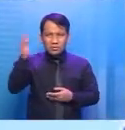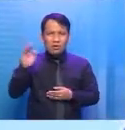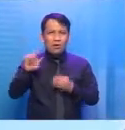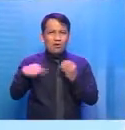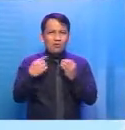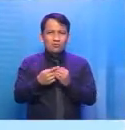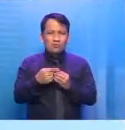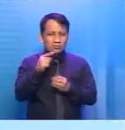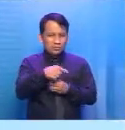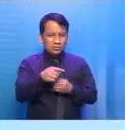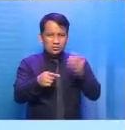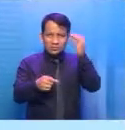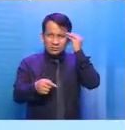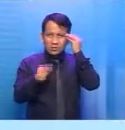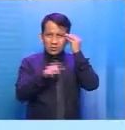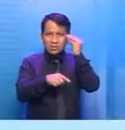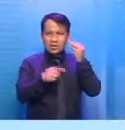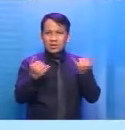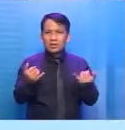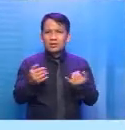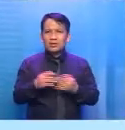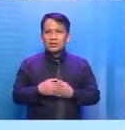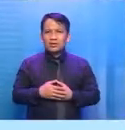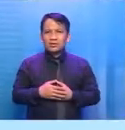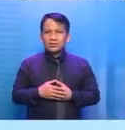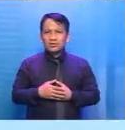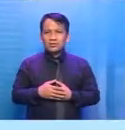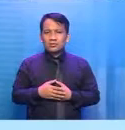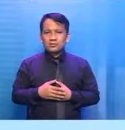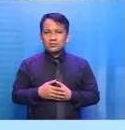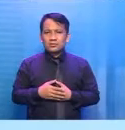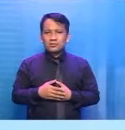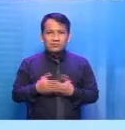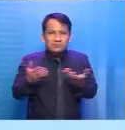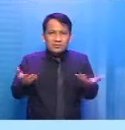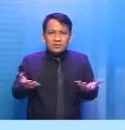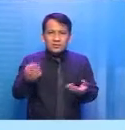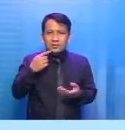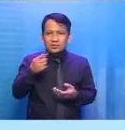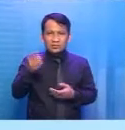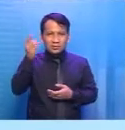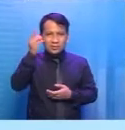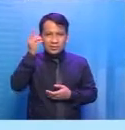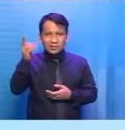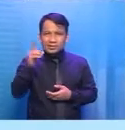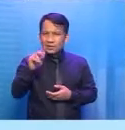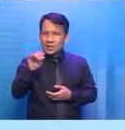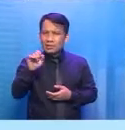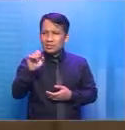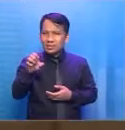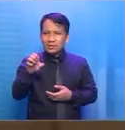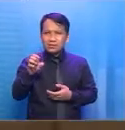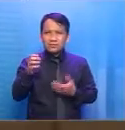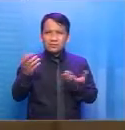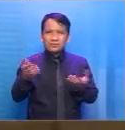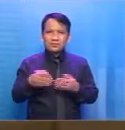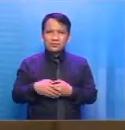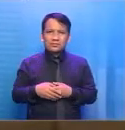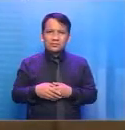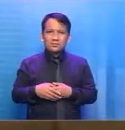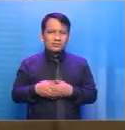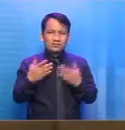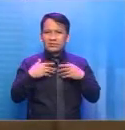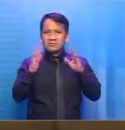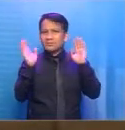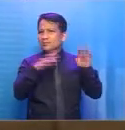anong pumapasok sa utak na itong sigiran. Mm-hmm. Sir, call him Dante. Yan ngayon eh, medyo nawalan ako ng